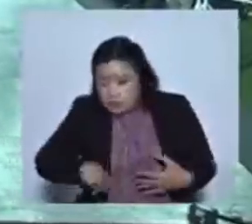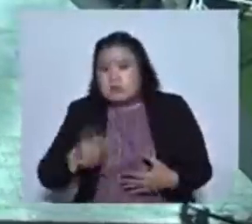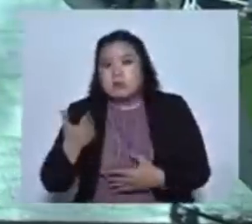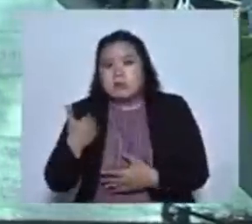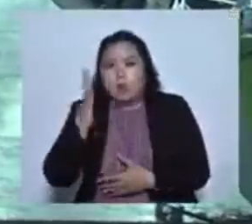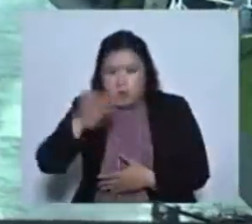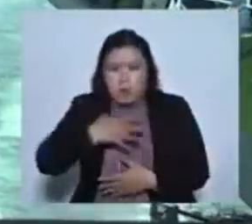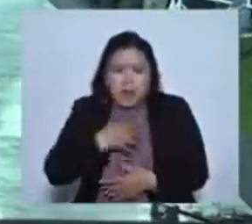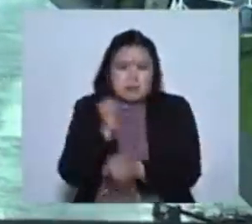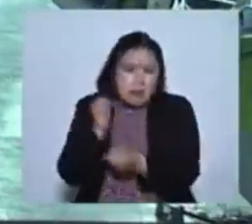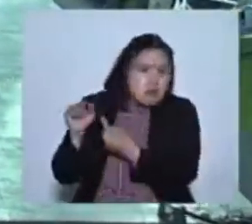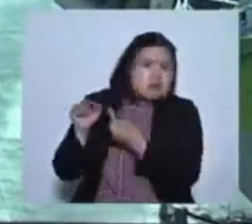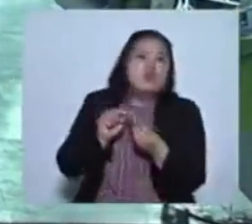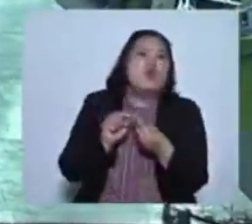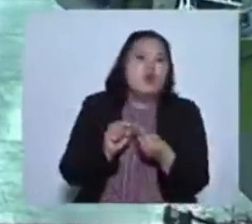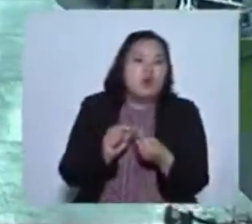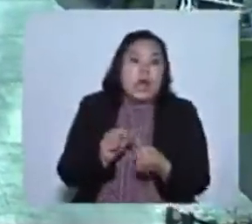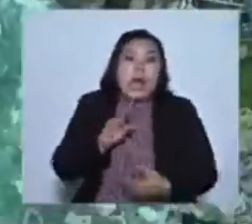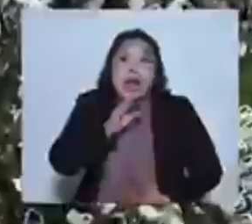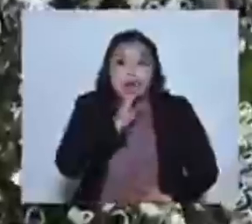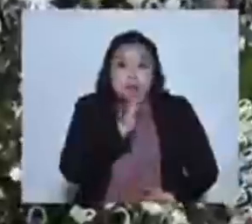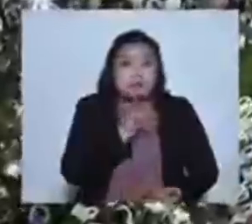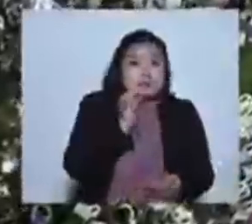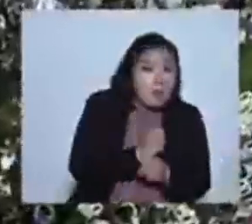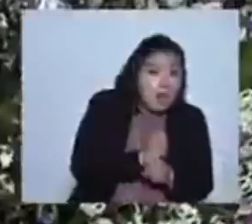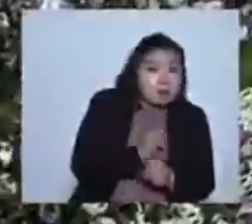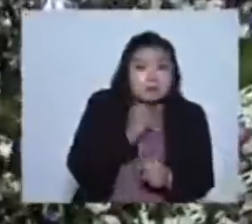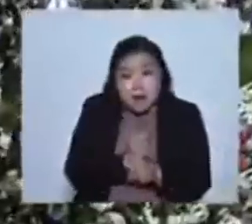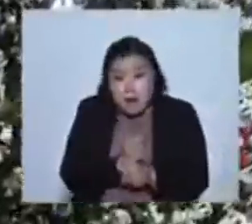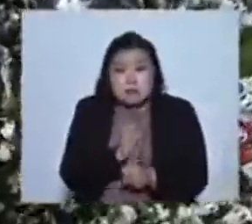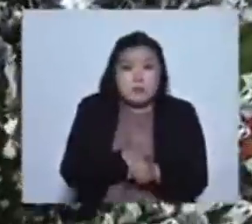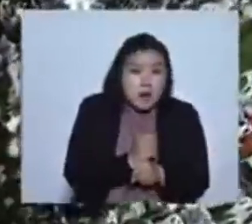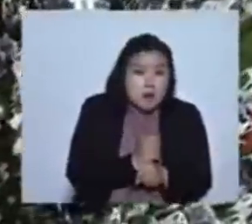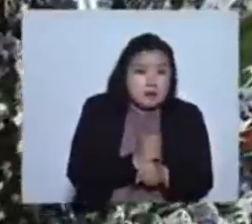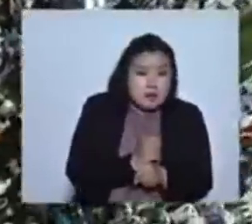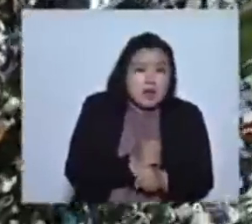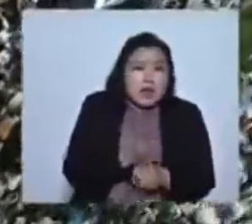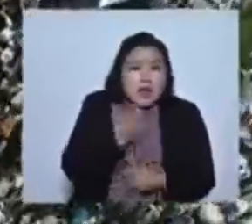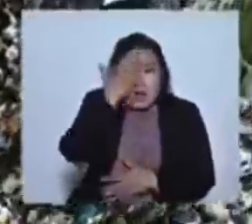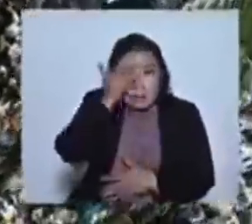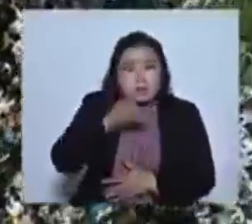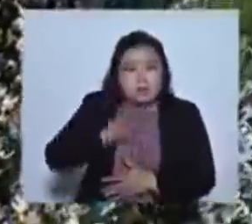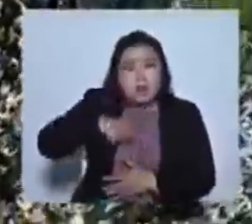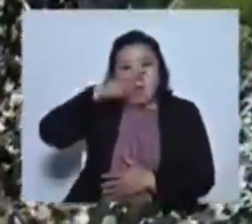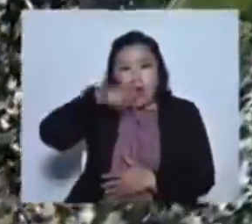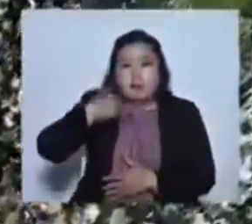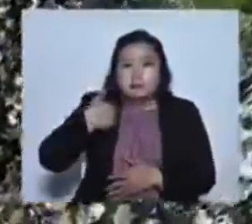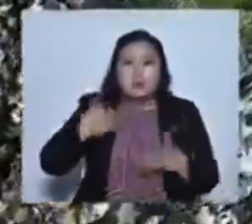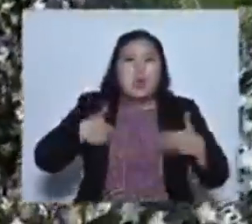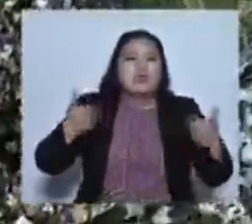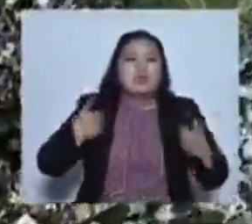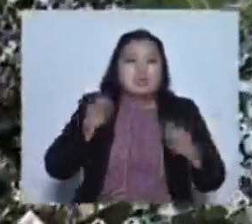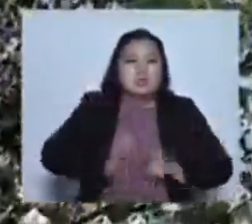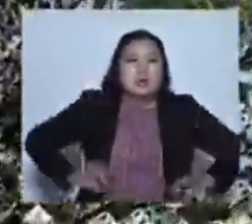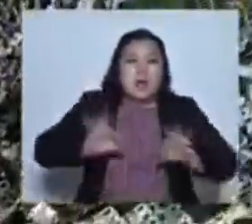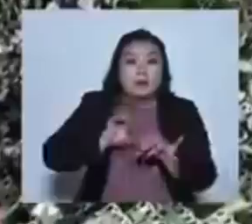ดท่านมานี่ได้ถ้าไปโน่นได้ไปนี่ได้นะเพราะบ้านเมืองสงบสุขท่านต้องทำ